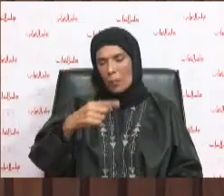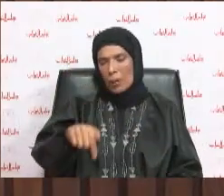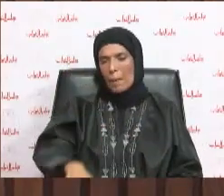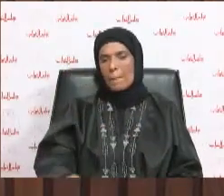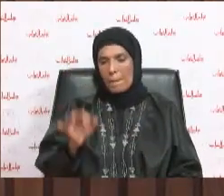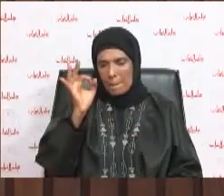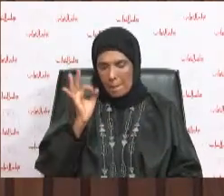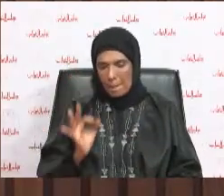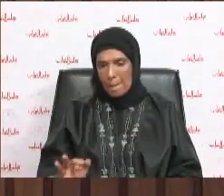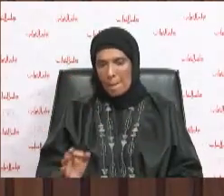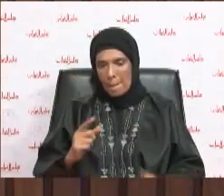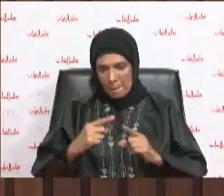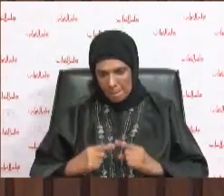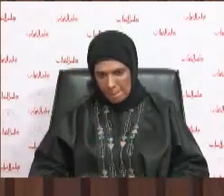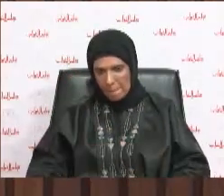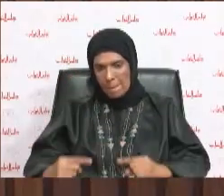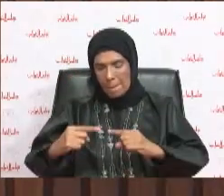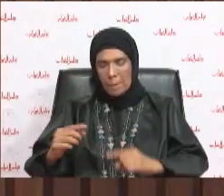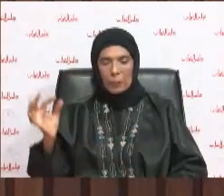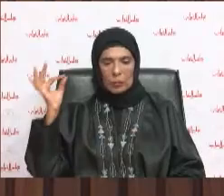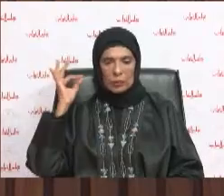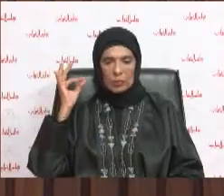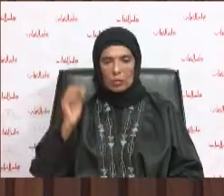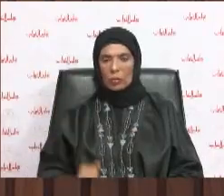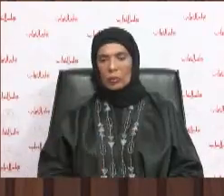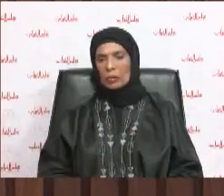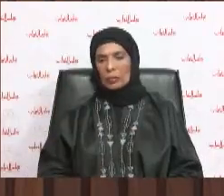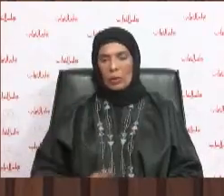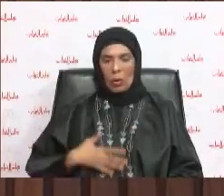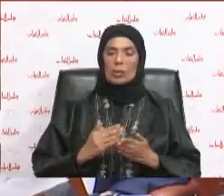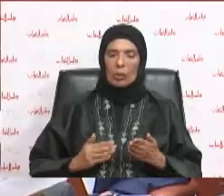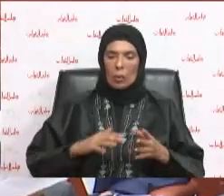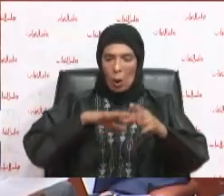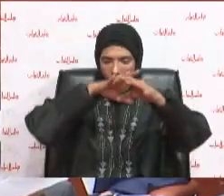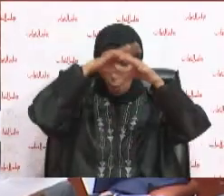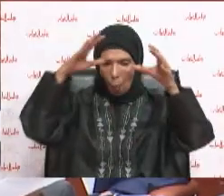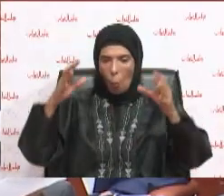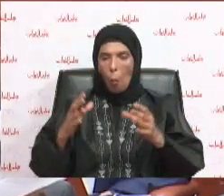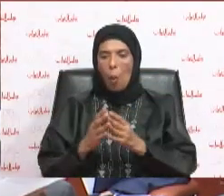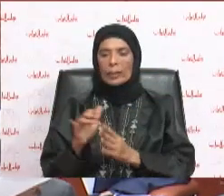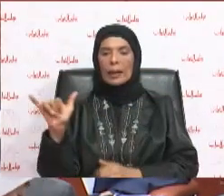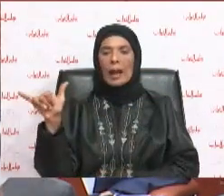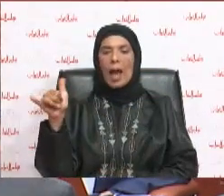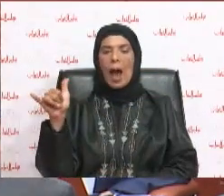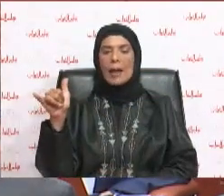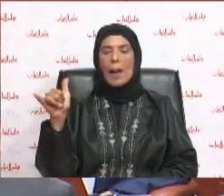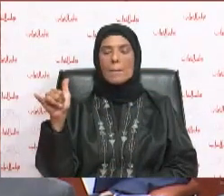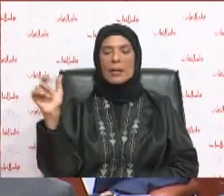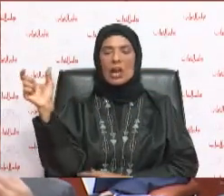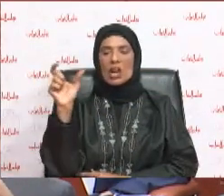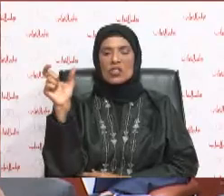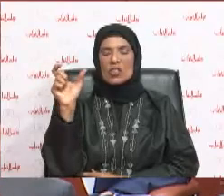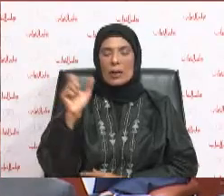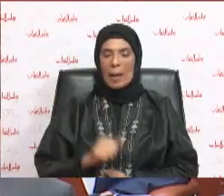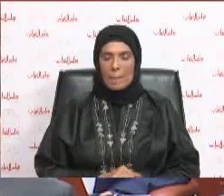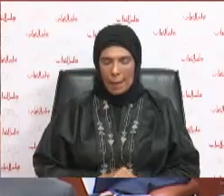اكد ان احنا دائما ان شاء الله نستمع إلى الهموم، وهي هموم مشتركة بيننا وبينكم. وأحب أؤكد لكم أن